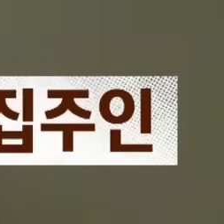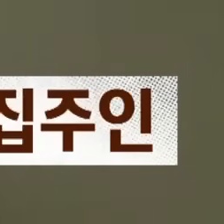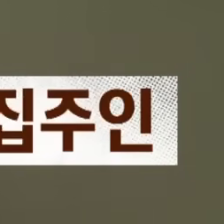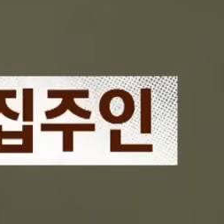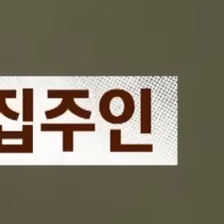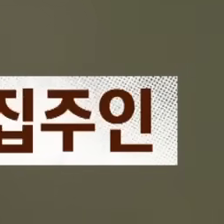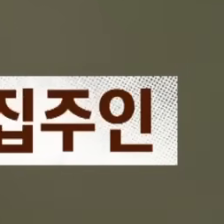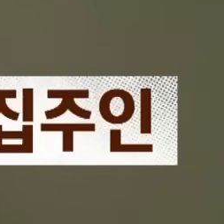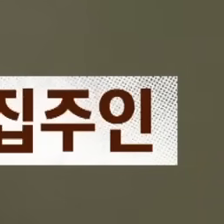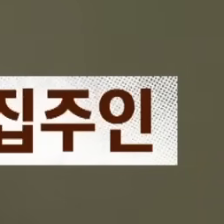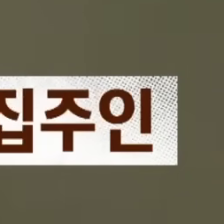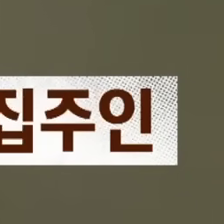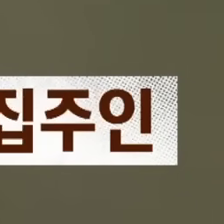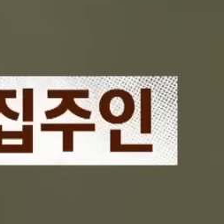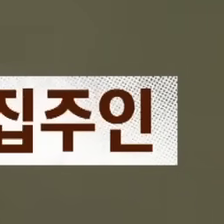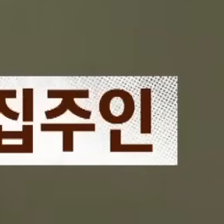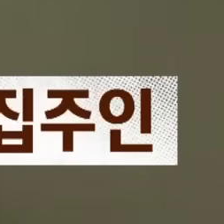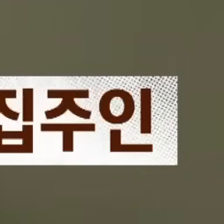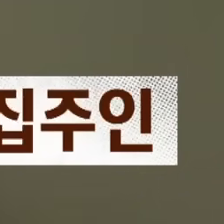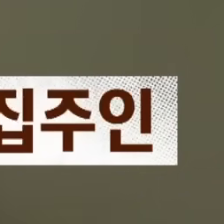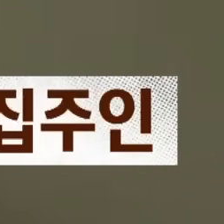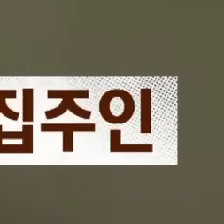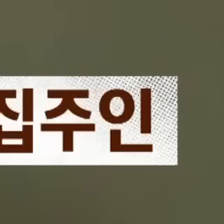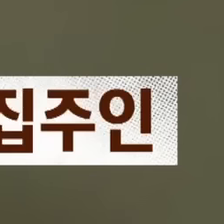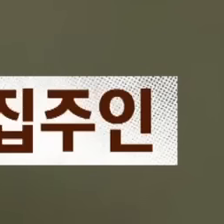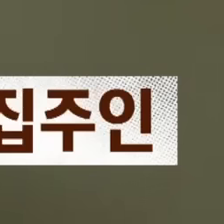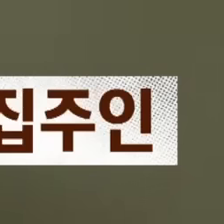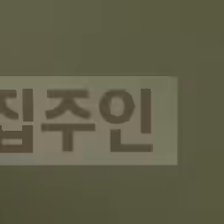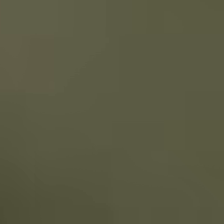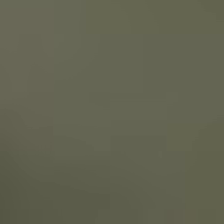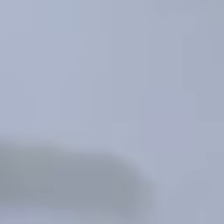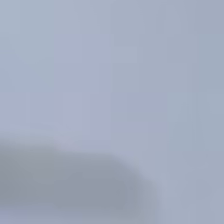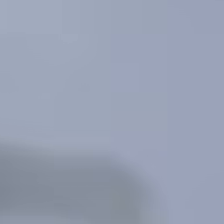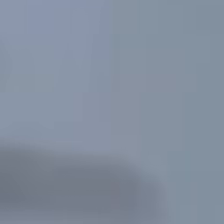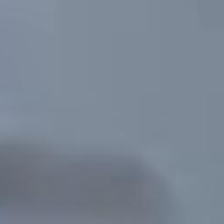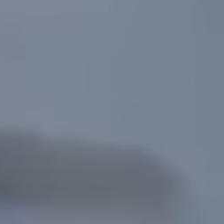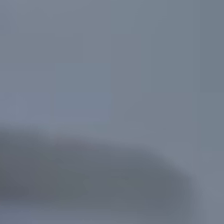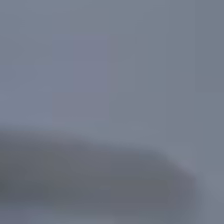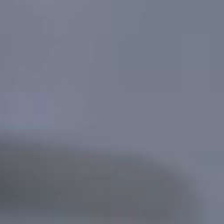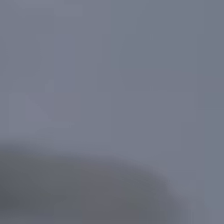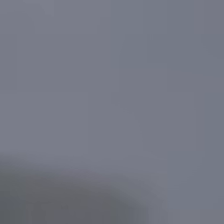세입자가 10개월 넘게 월세를 내지 않고 집도 비워주지 않는다는 주장입니다.